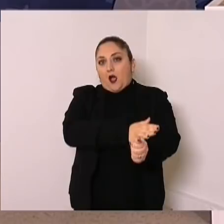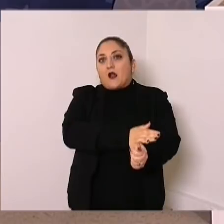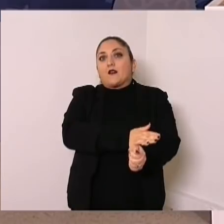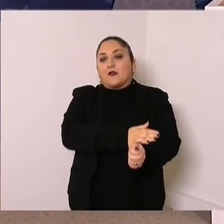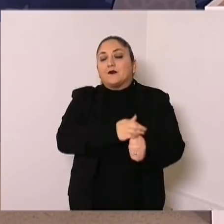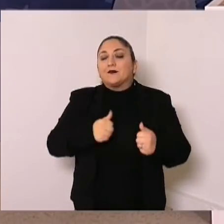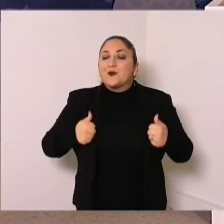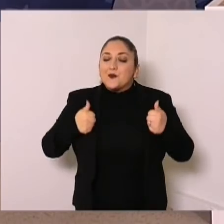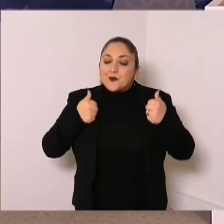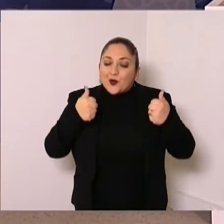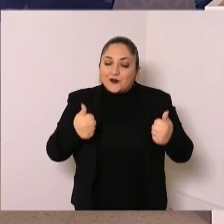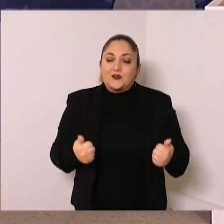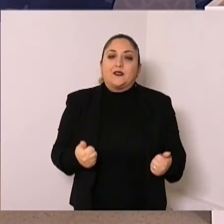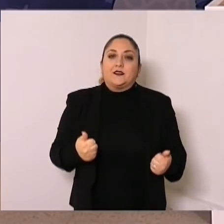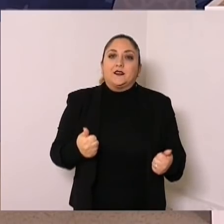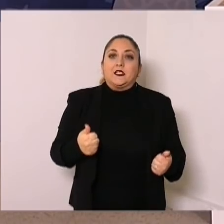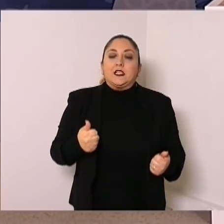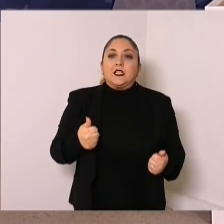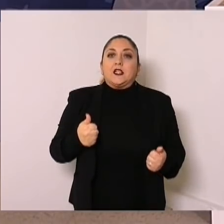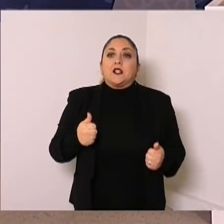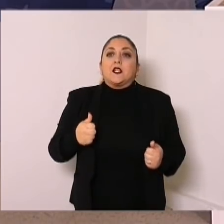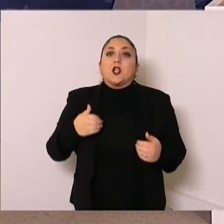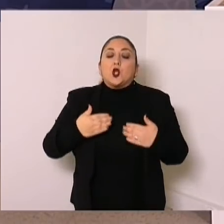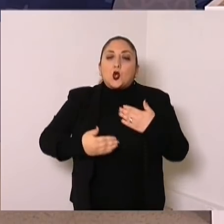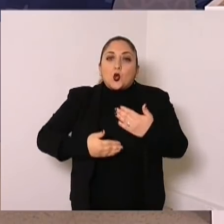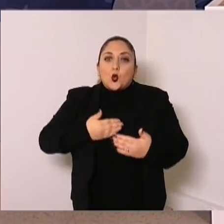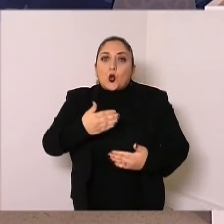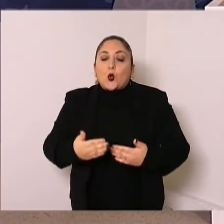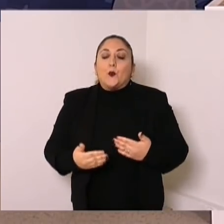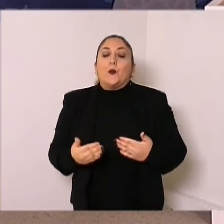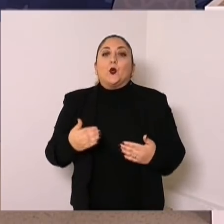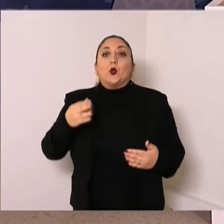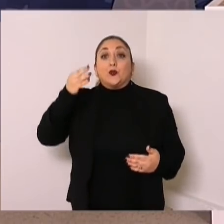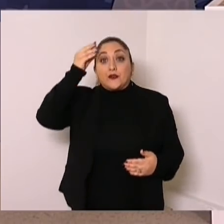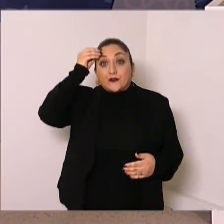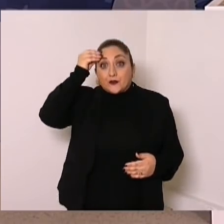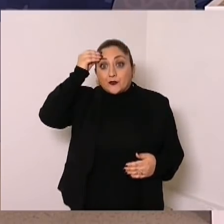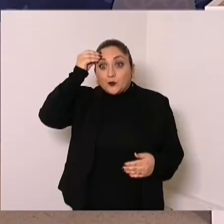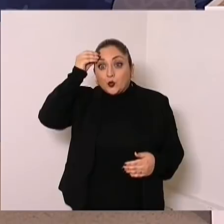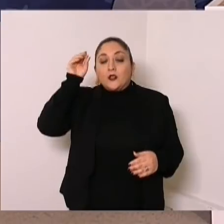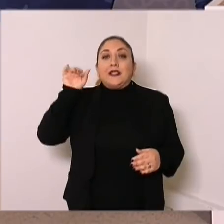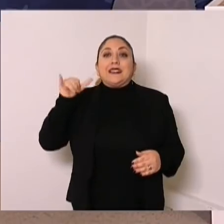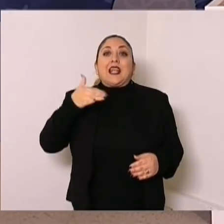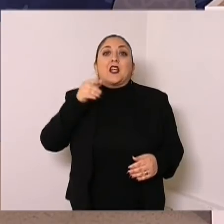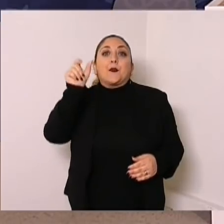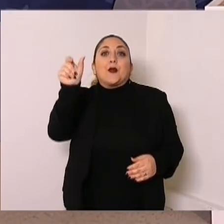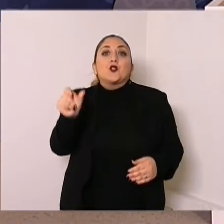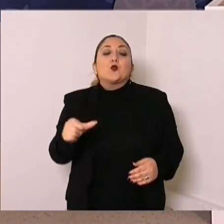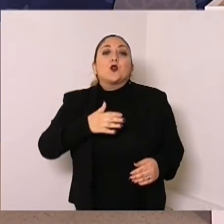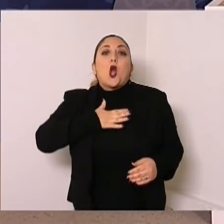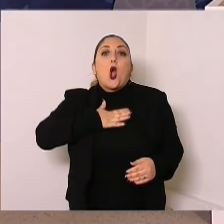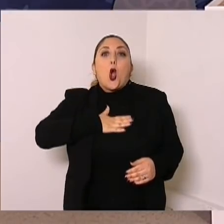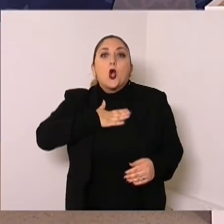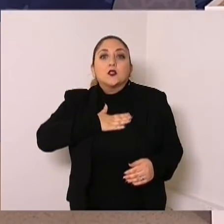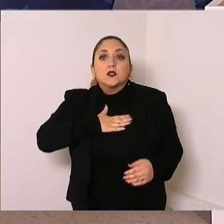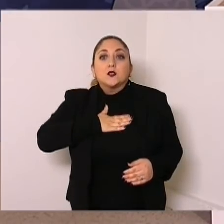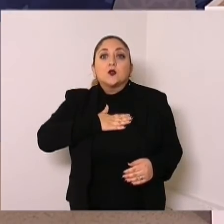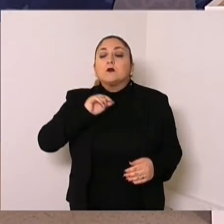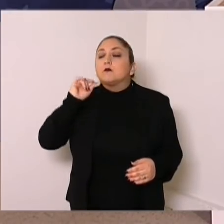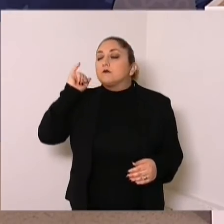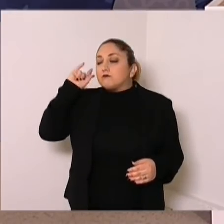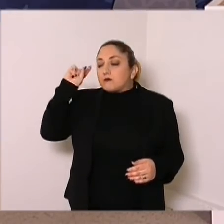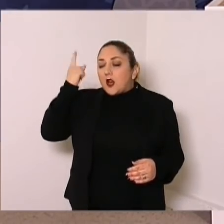ħafna li aħna nkomplu nisħu fuq dawk in-nies li huma għandhom is-sintomi. Importanti li ċemplulna